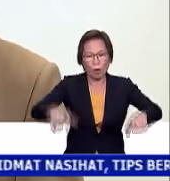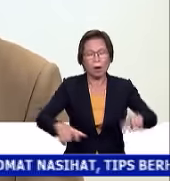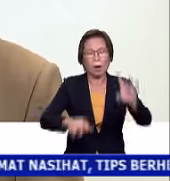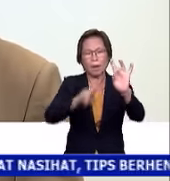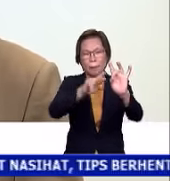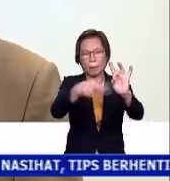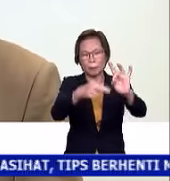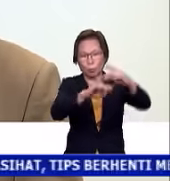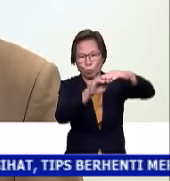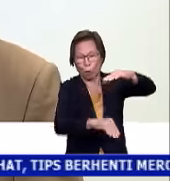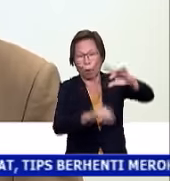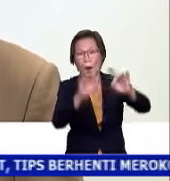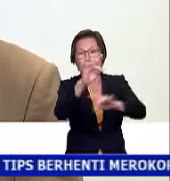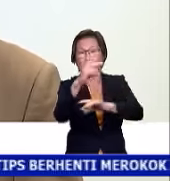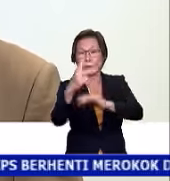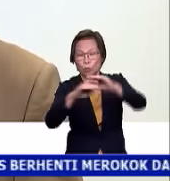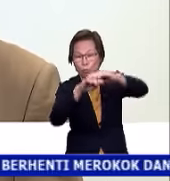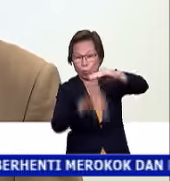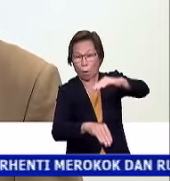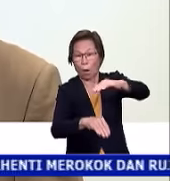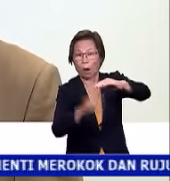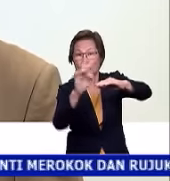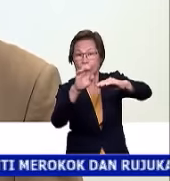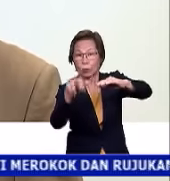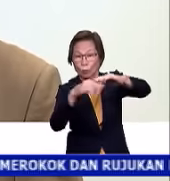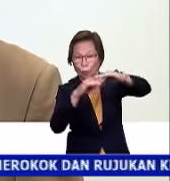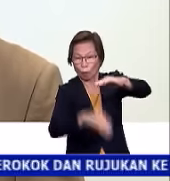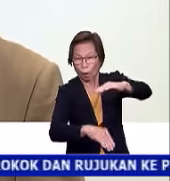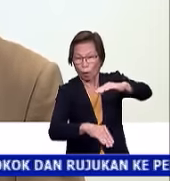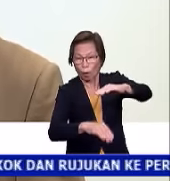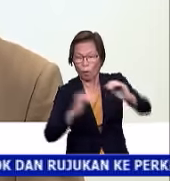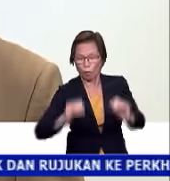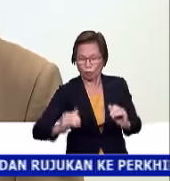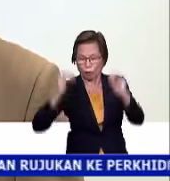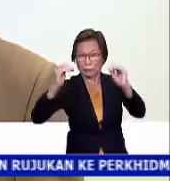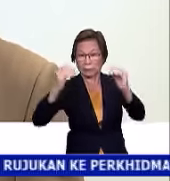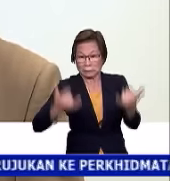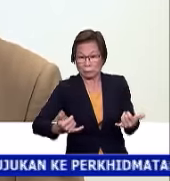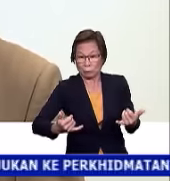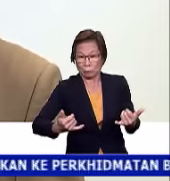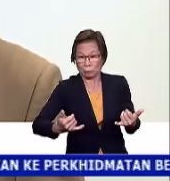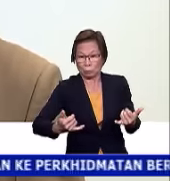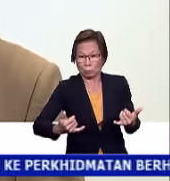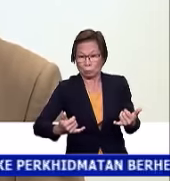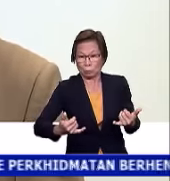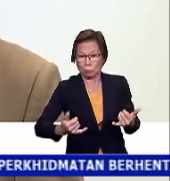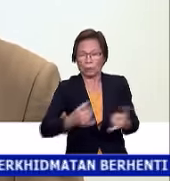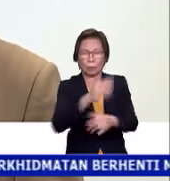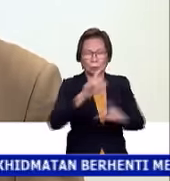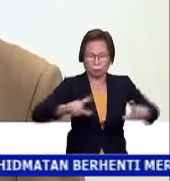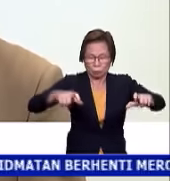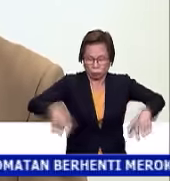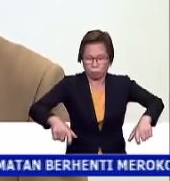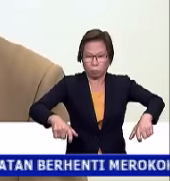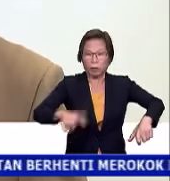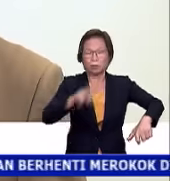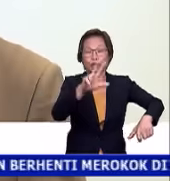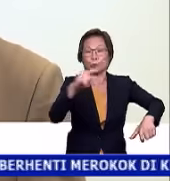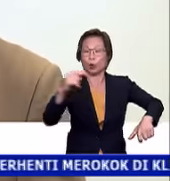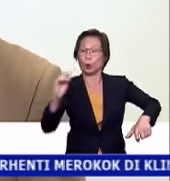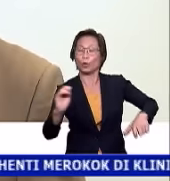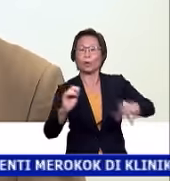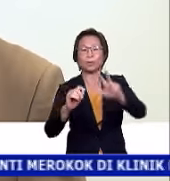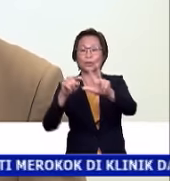8,000 ke bawah hingga 4,000, yang itu sekarang kita berada di pasar yang mana kita lakukan MCO 3.0